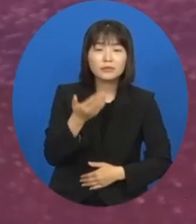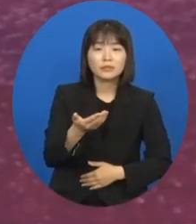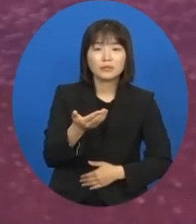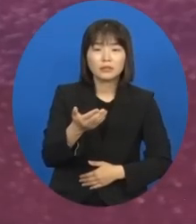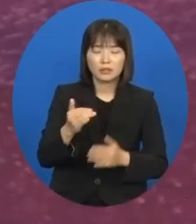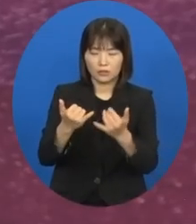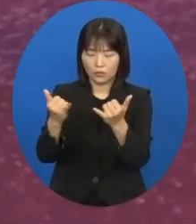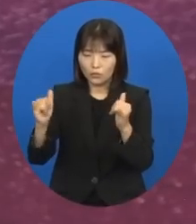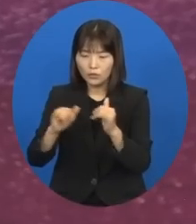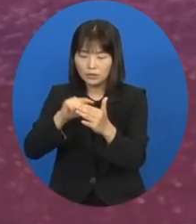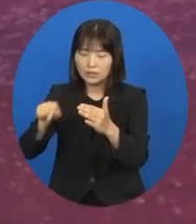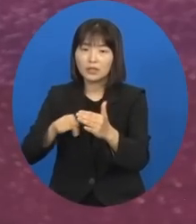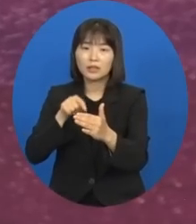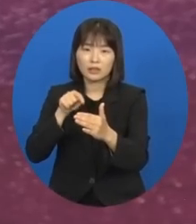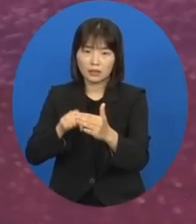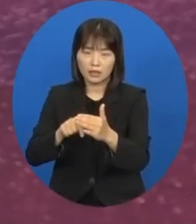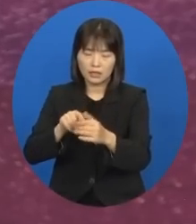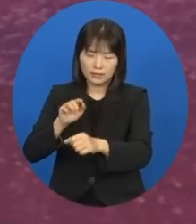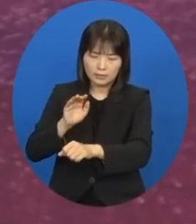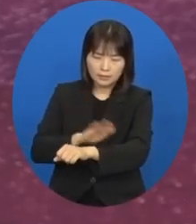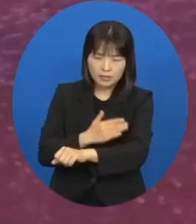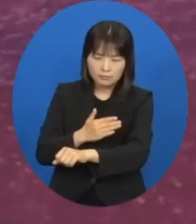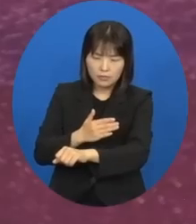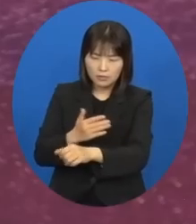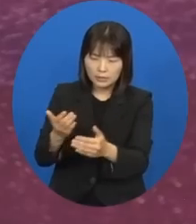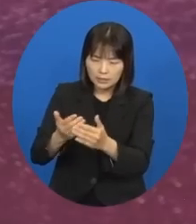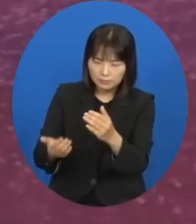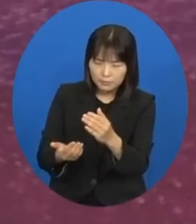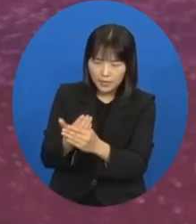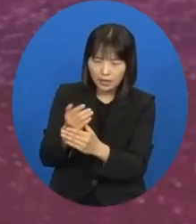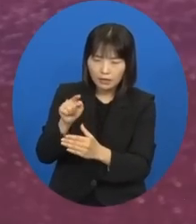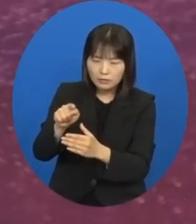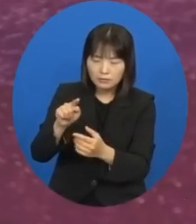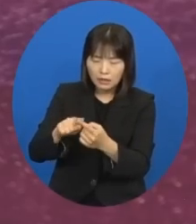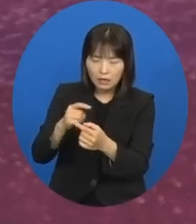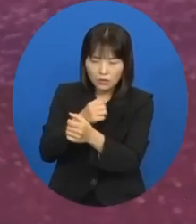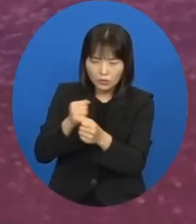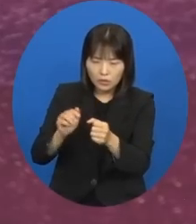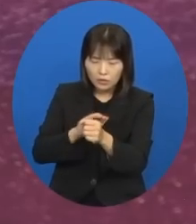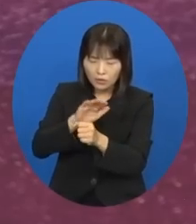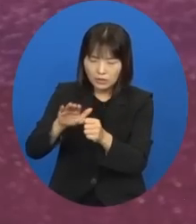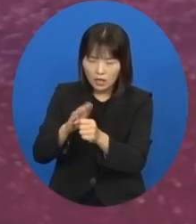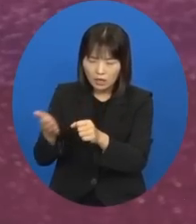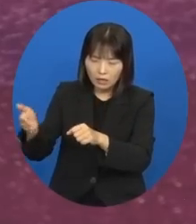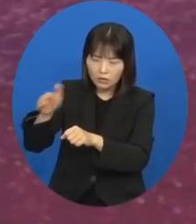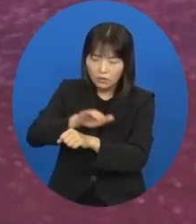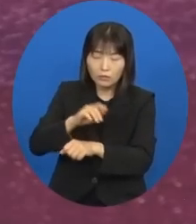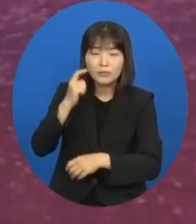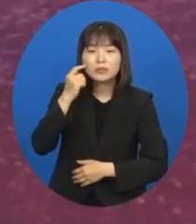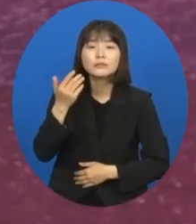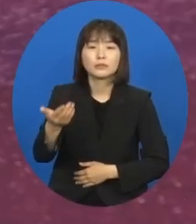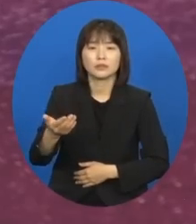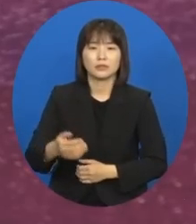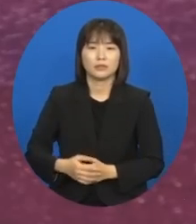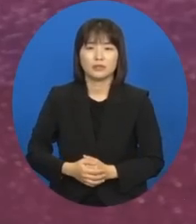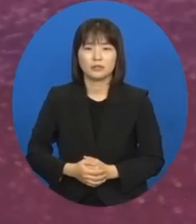공동체 안에 잘못 일어난 일을 용서하고 사랑으로 덮고 계십니까